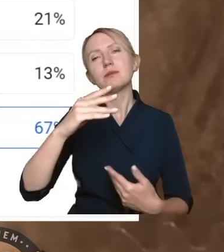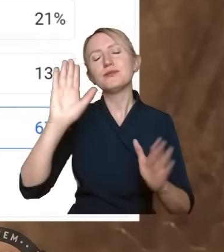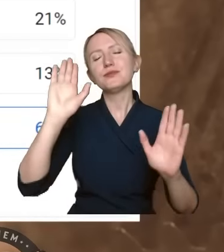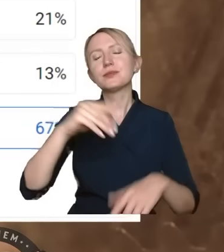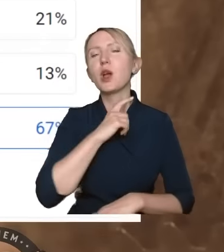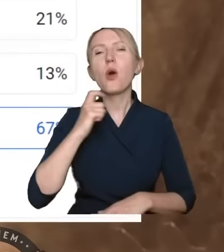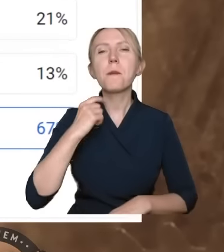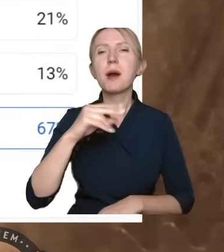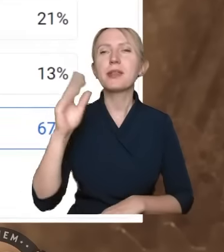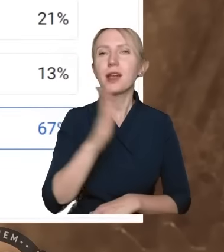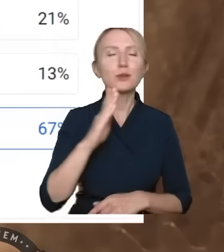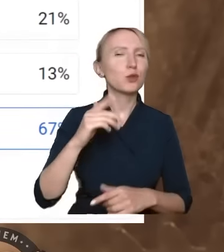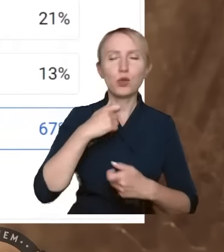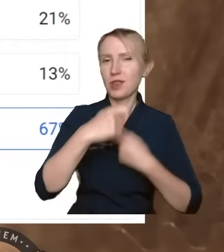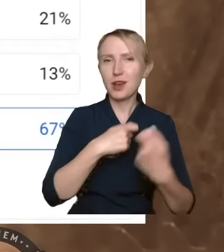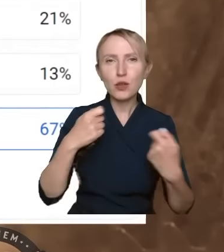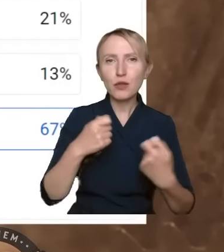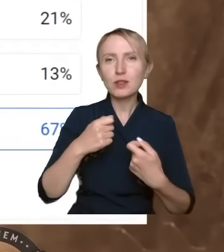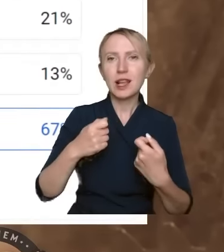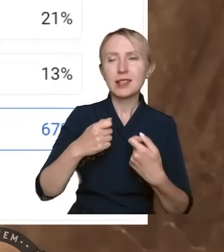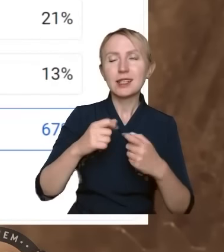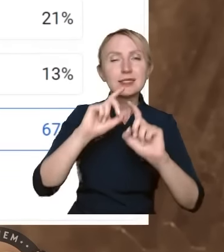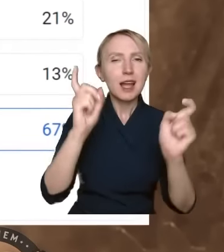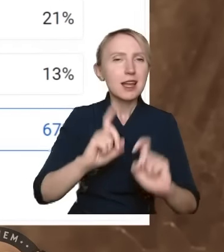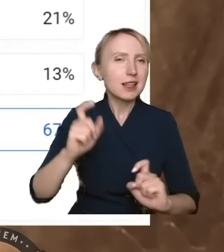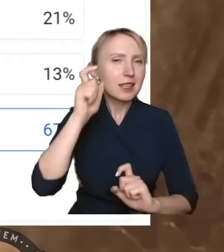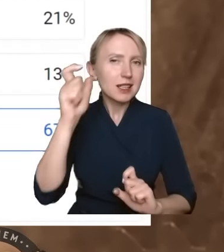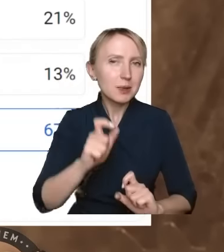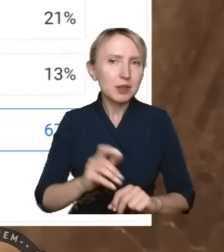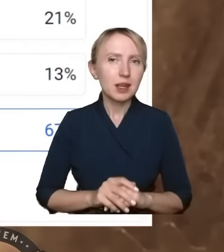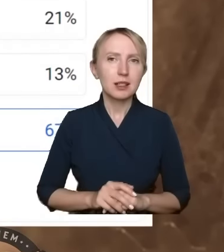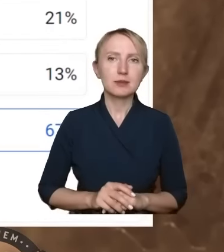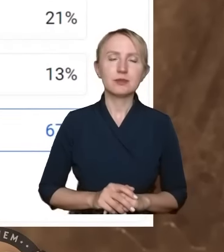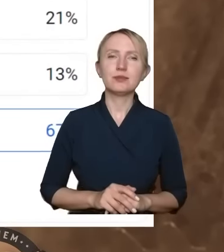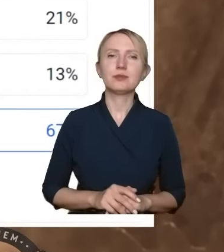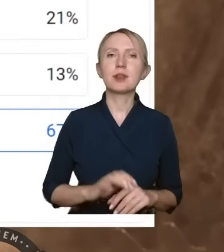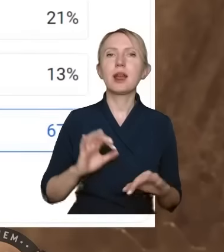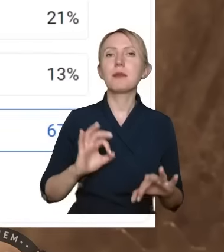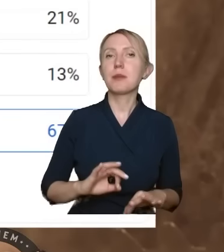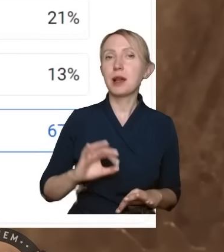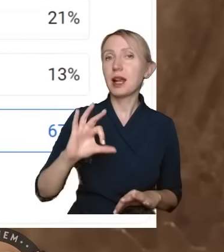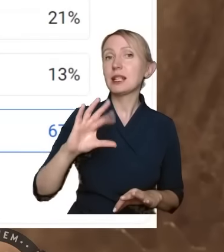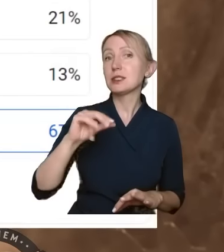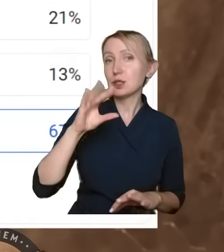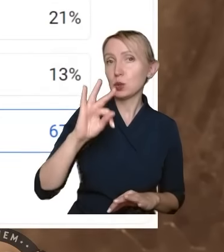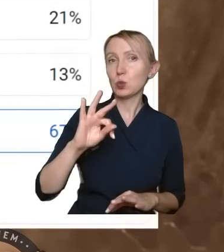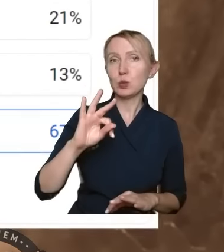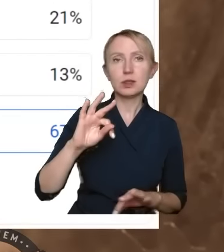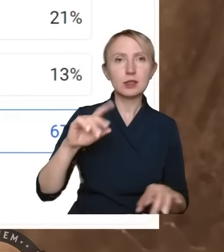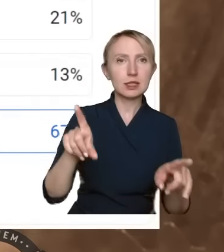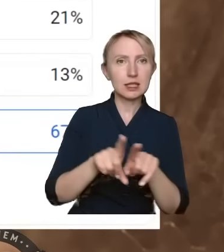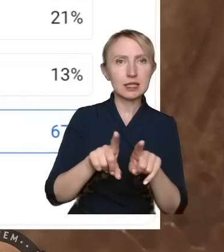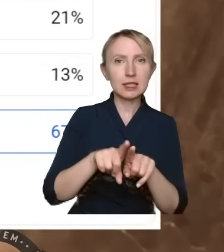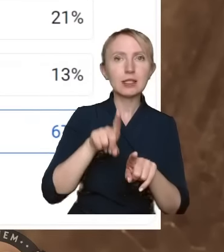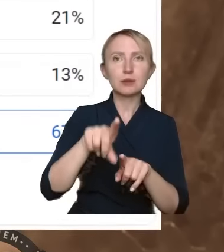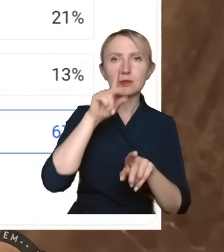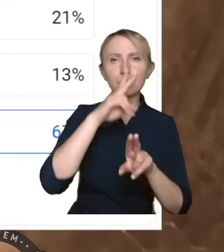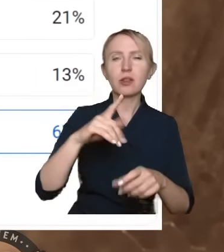nierozwiązanie zagadki kryminalnej, ale pan Sygut też, Państwo wskazywali